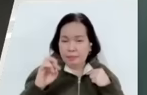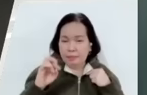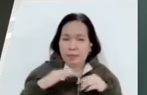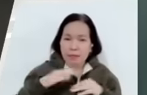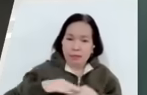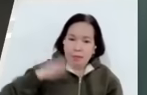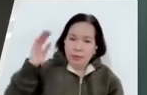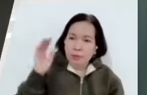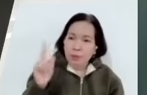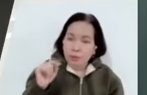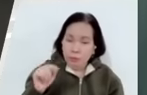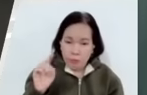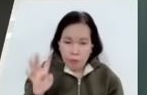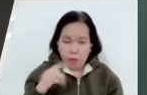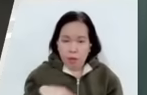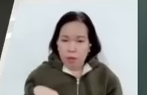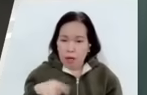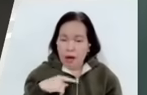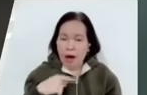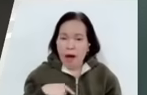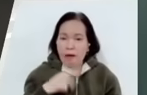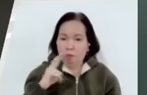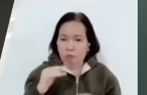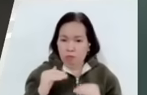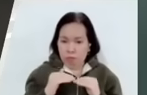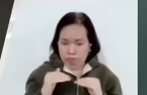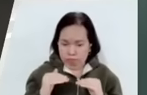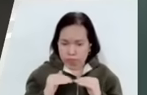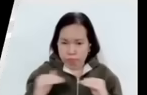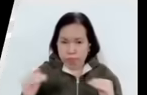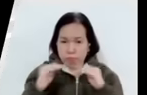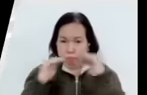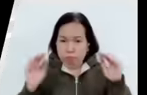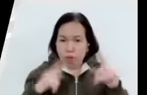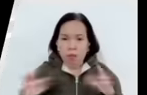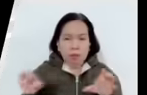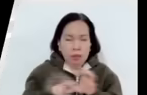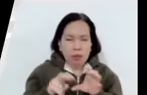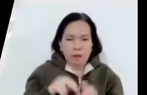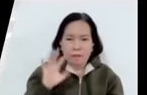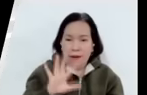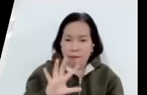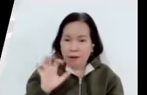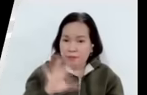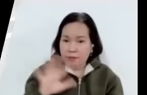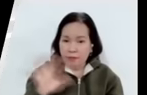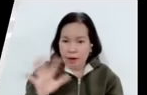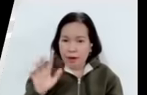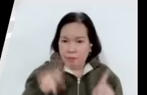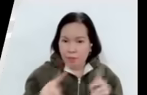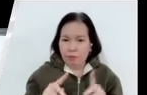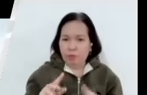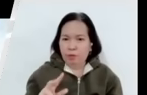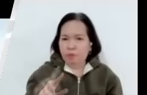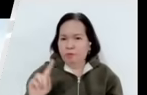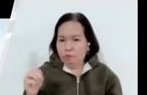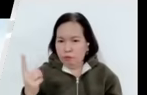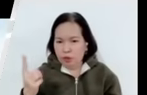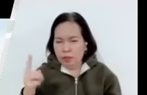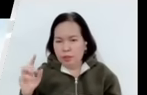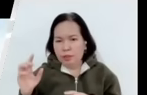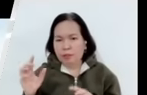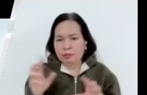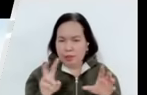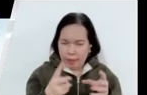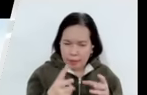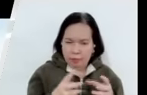Airbus din ay mayroong dalawang floors. Kaya magsakay ng 555 passengers sa tatlong class. First class, business class, at economy class. Kung